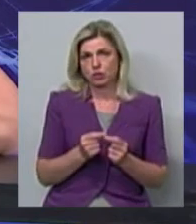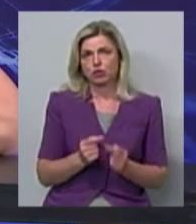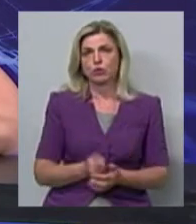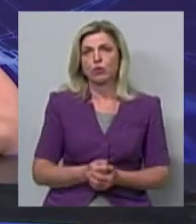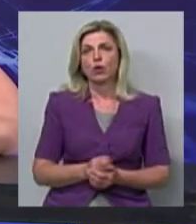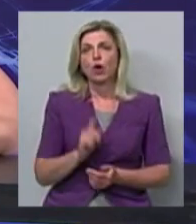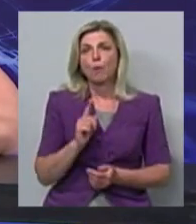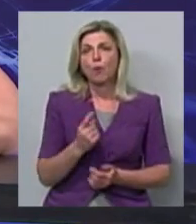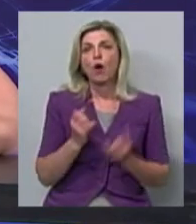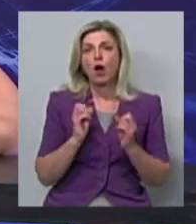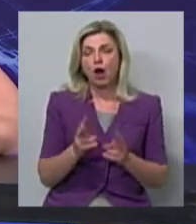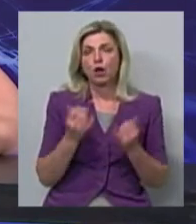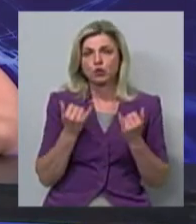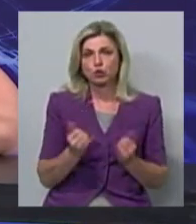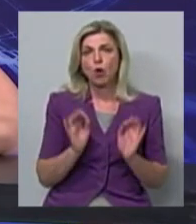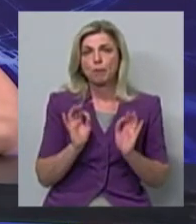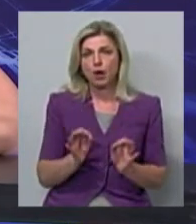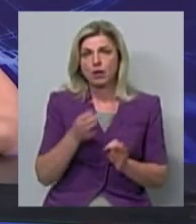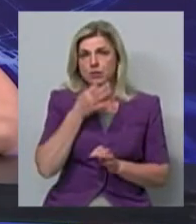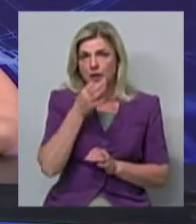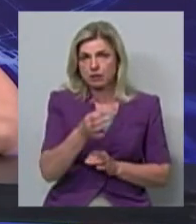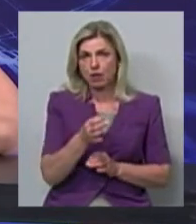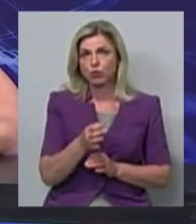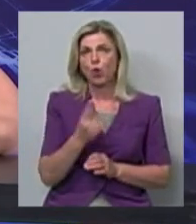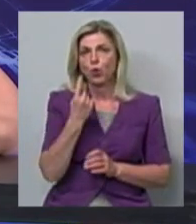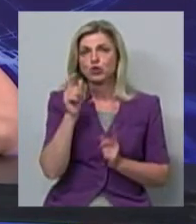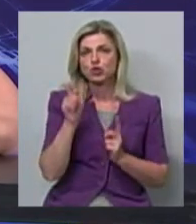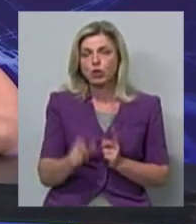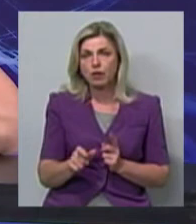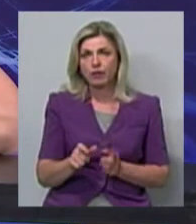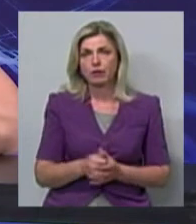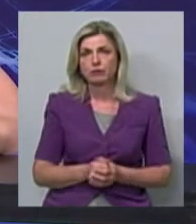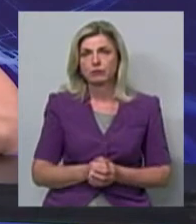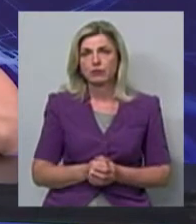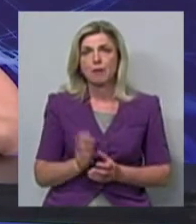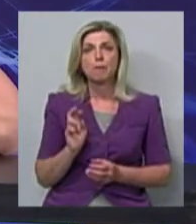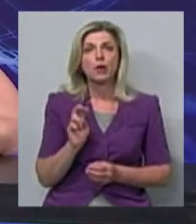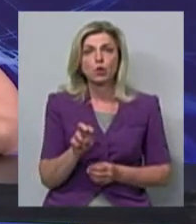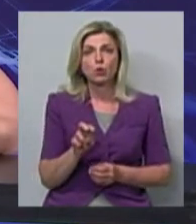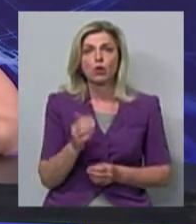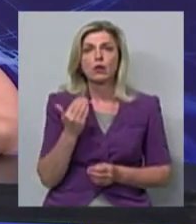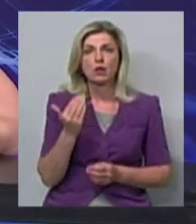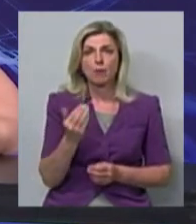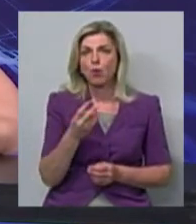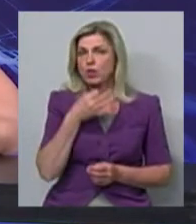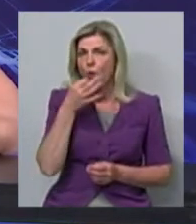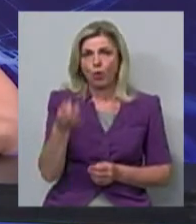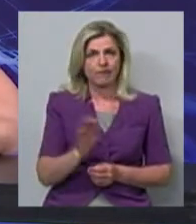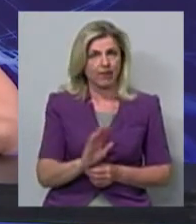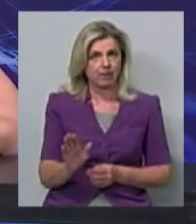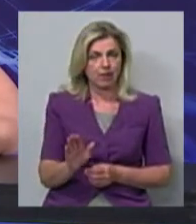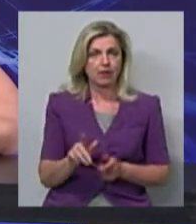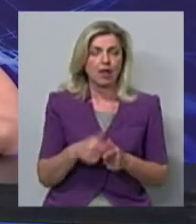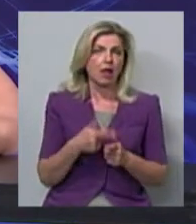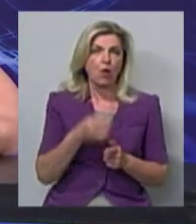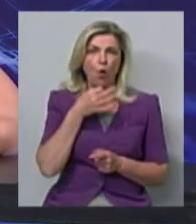тут, как тут было в сюжете правильно сказано, что один человек придет, и ему не ответят. Или